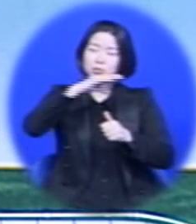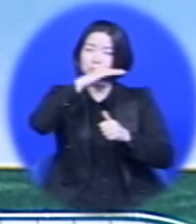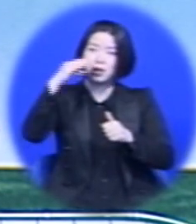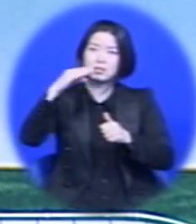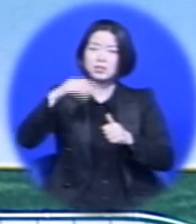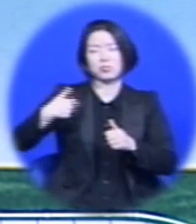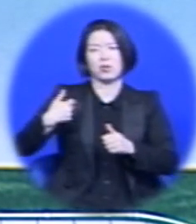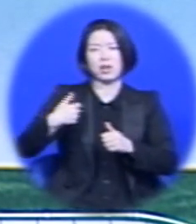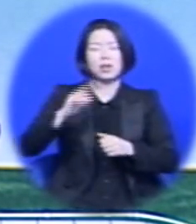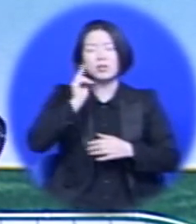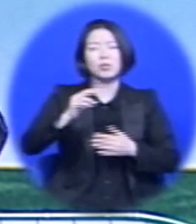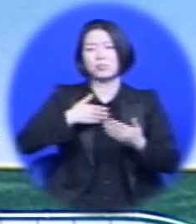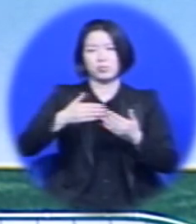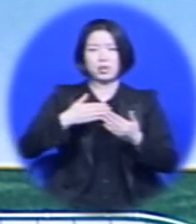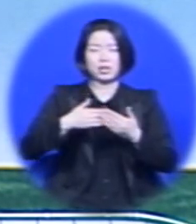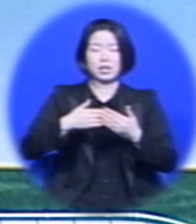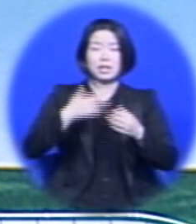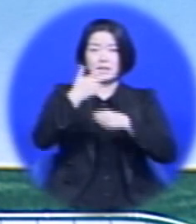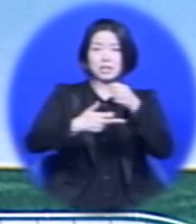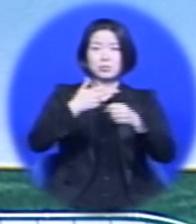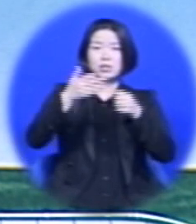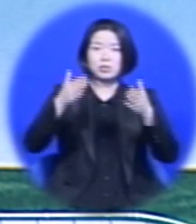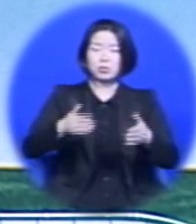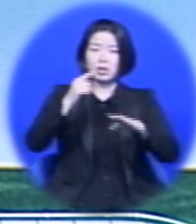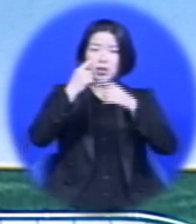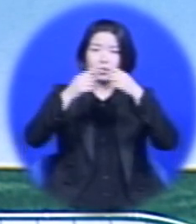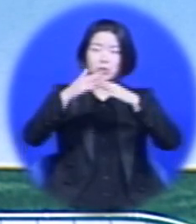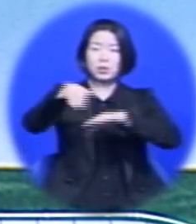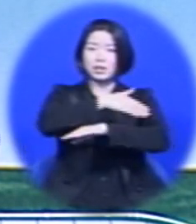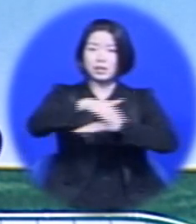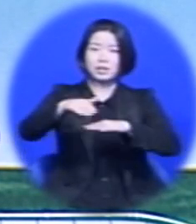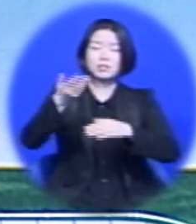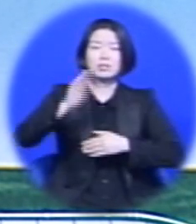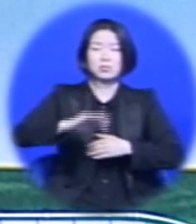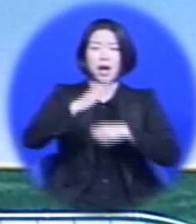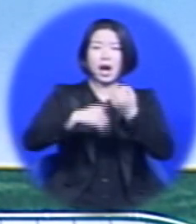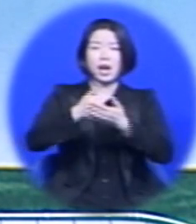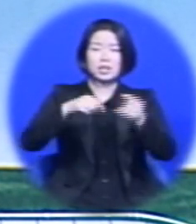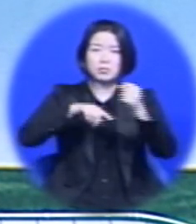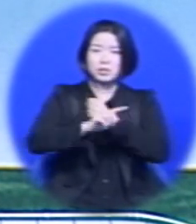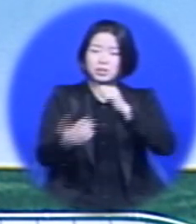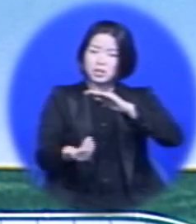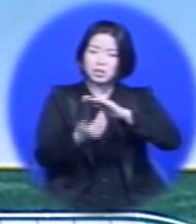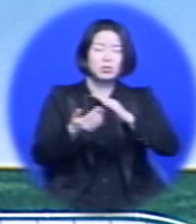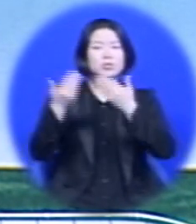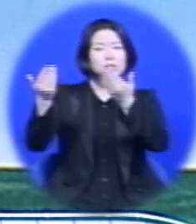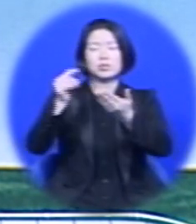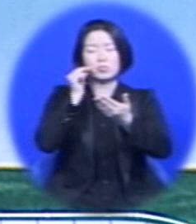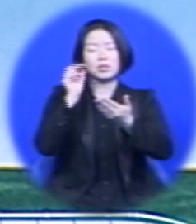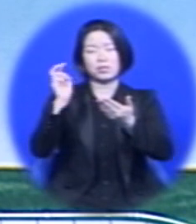불안합니다 나는 17년 동안 교회를 다녔지만 하나님의 뜻을 이루어 드리지 못한 것 같습니다